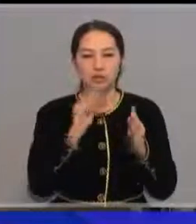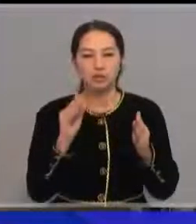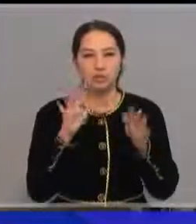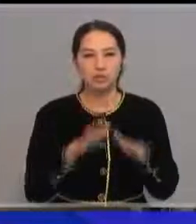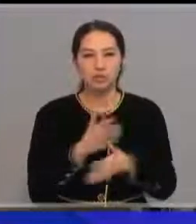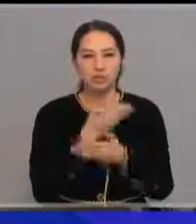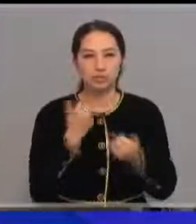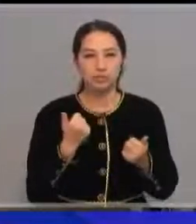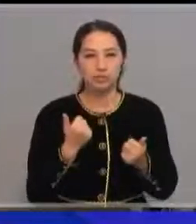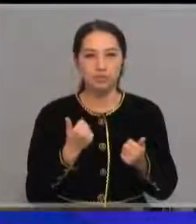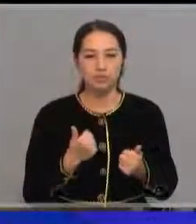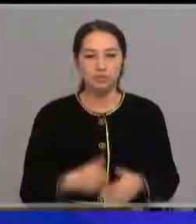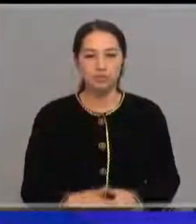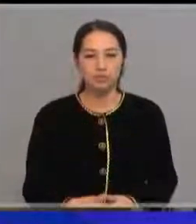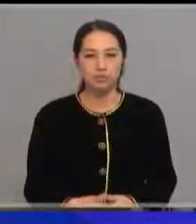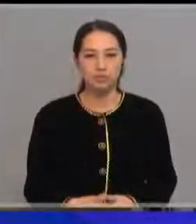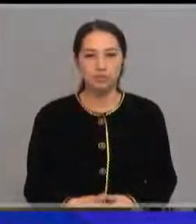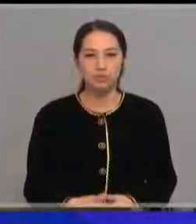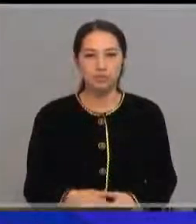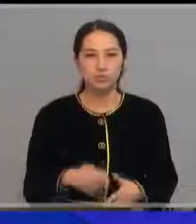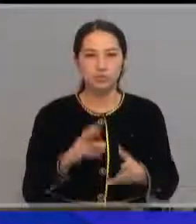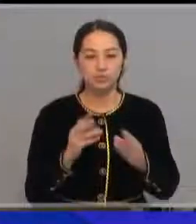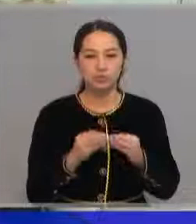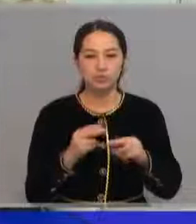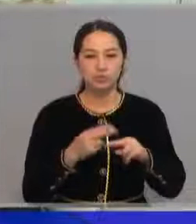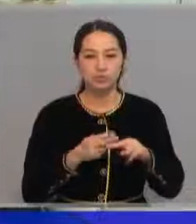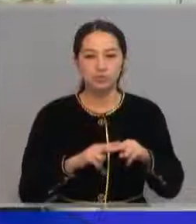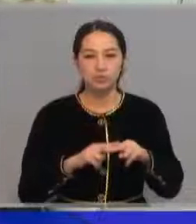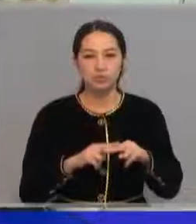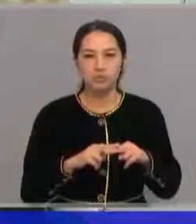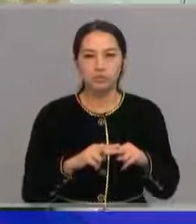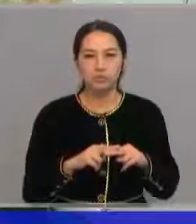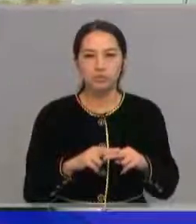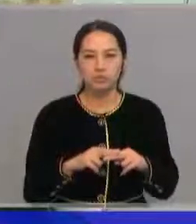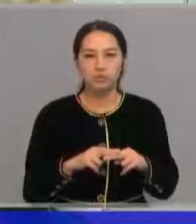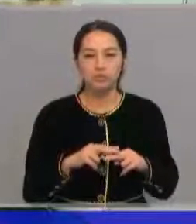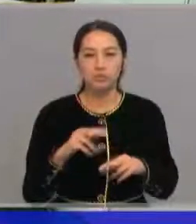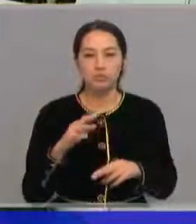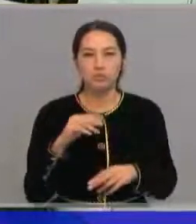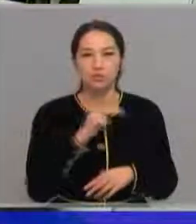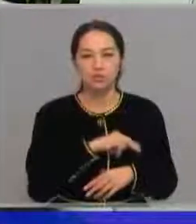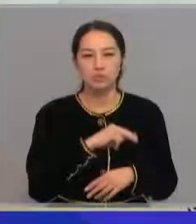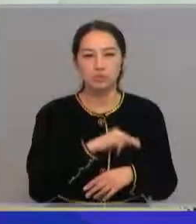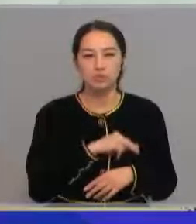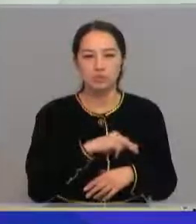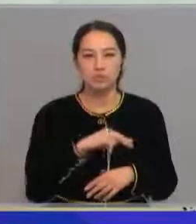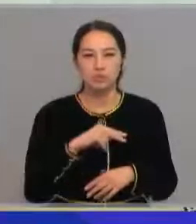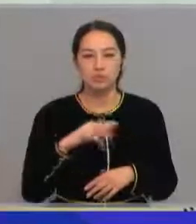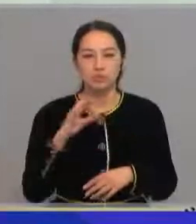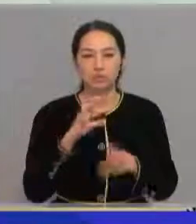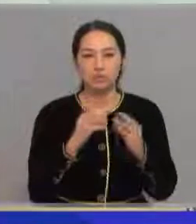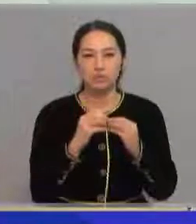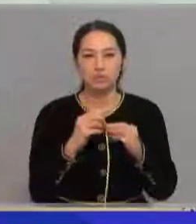кітап сақтау үшін оның арнайы өзінің нормалары болу керек. Осындай мәселелер. Жұмыс сапары барысында халық қалаулылары